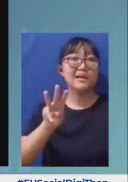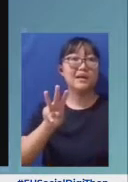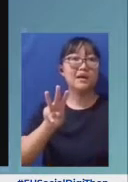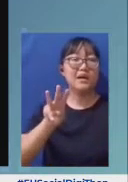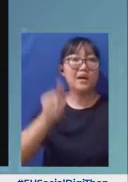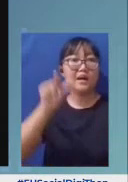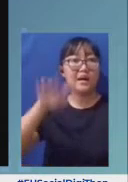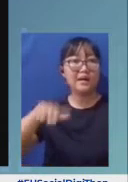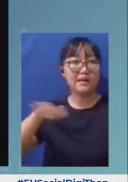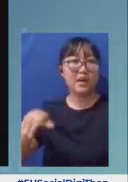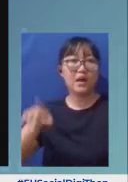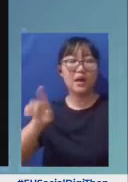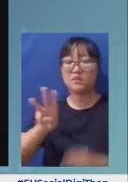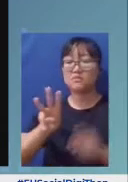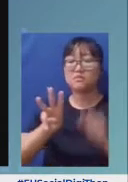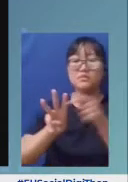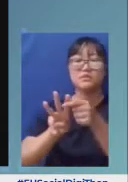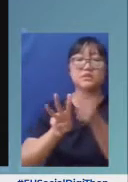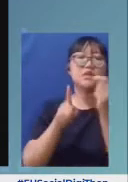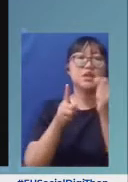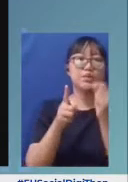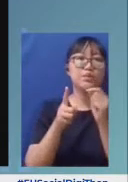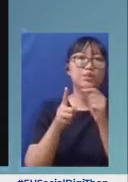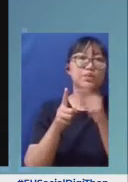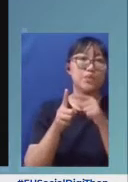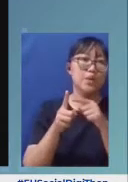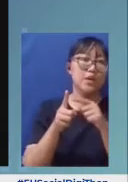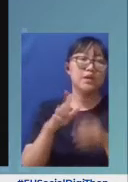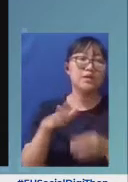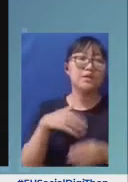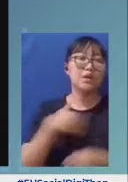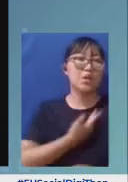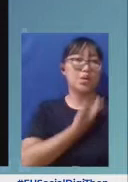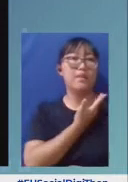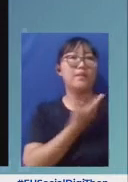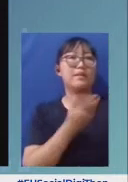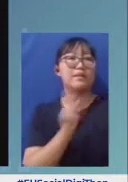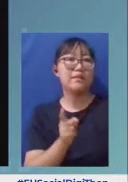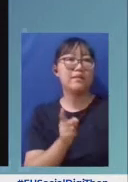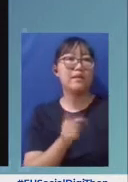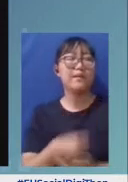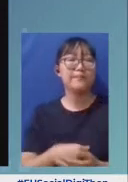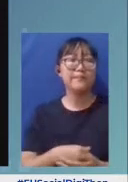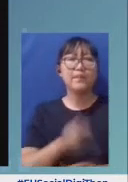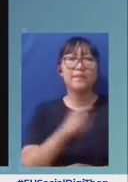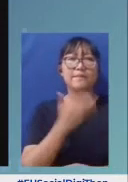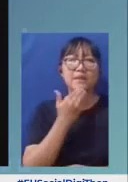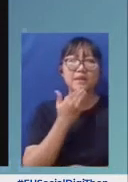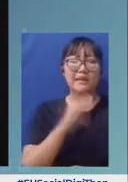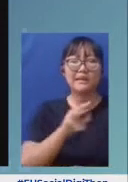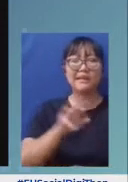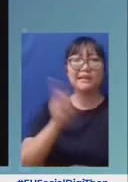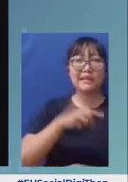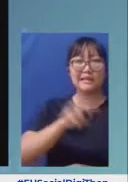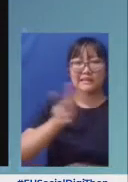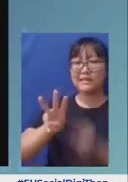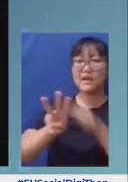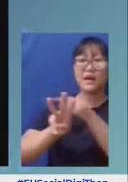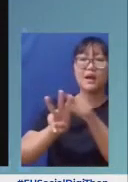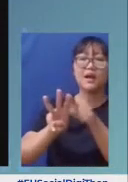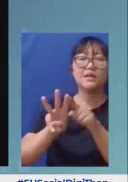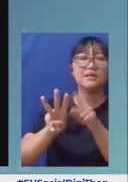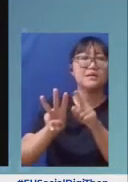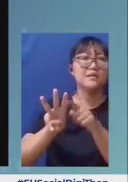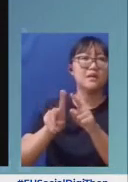tempat ya. Dan di Indonesia juga bervariasi. Pokoknya dari tiga anak tuh pasti sudah ada yang kena korban ya.